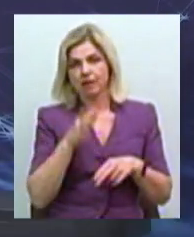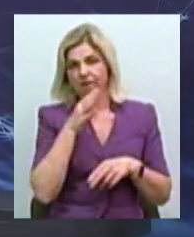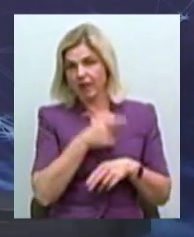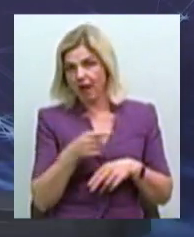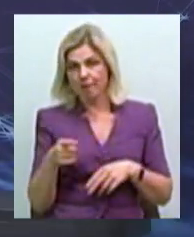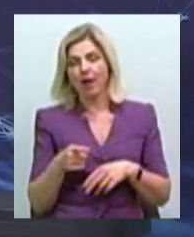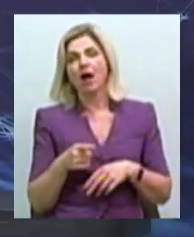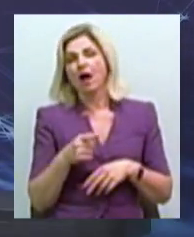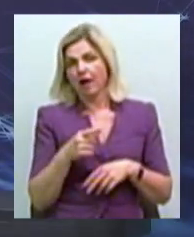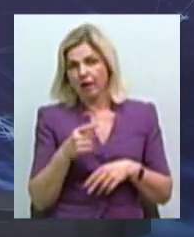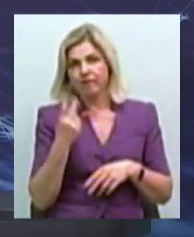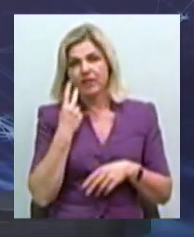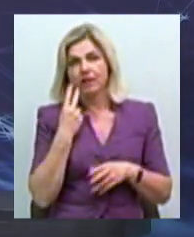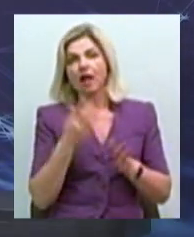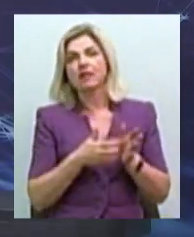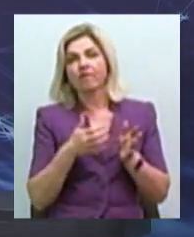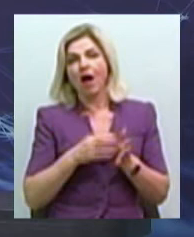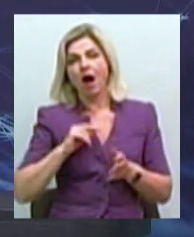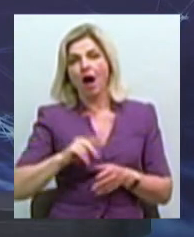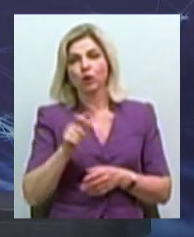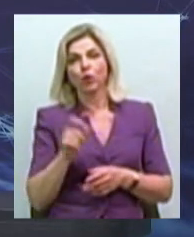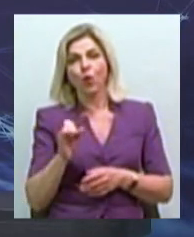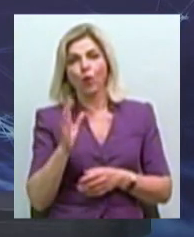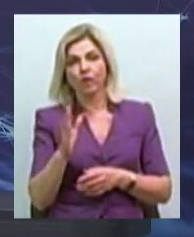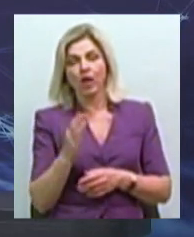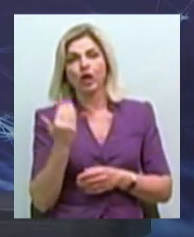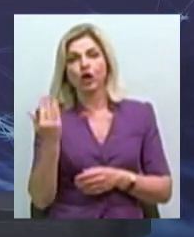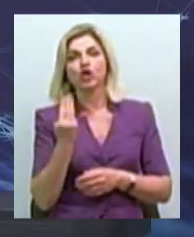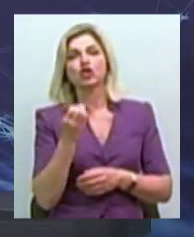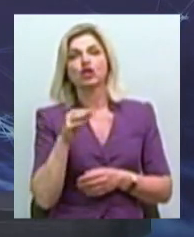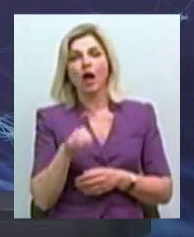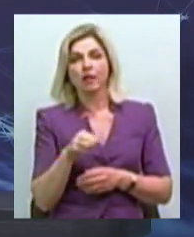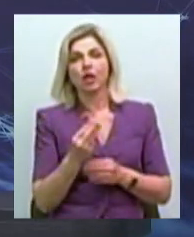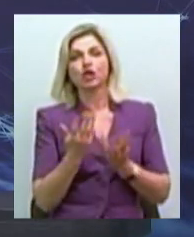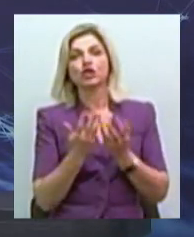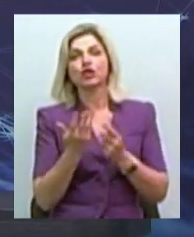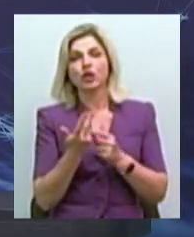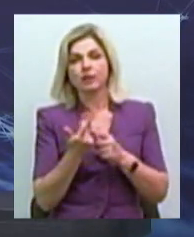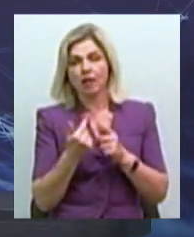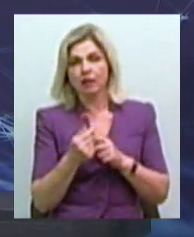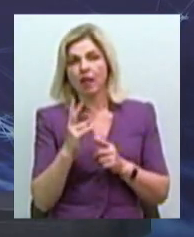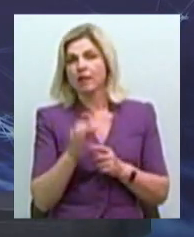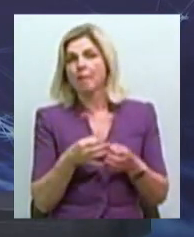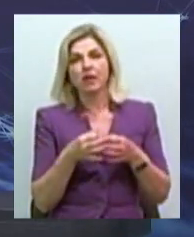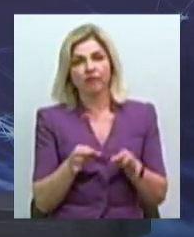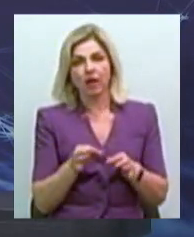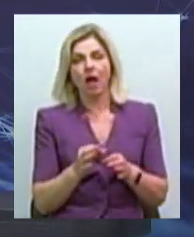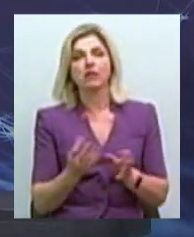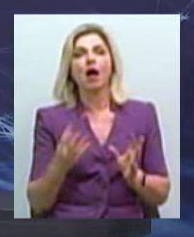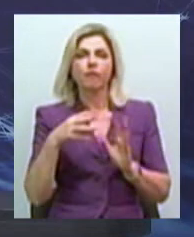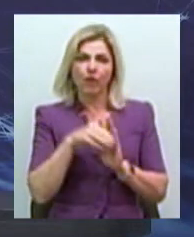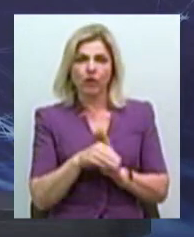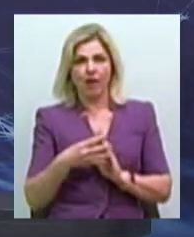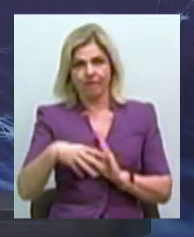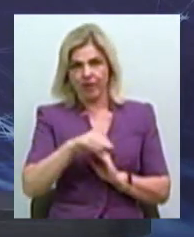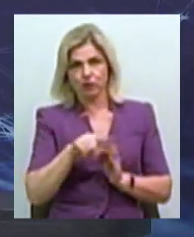нехватка кадрів – це перше. Тобто їх штатна численность не дозволяє охватити повністю город, тобто в'їзди в город з усіх